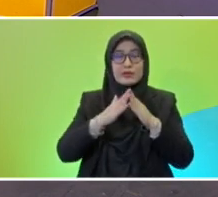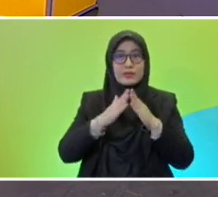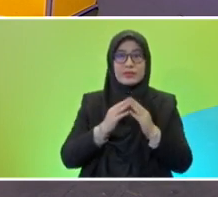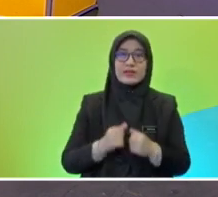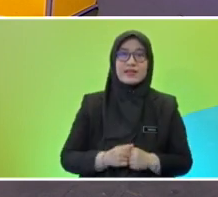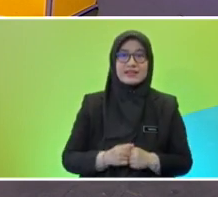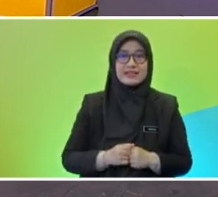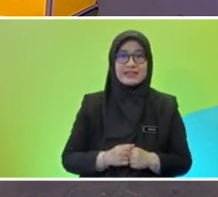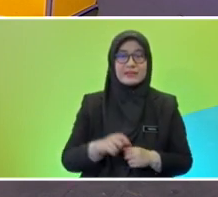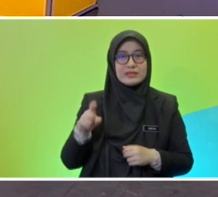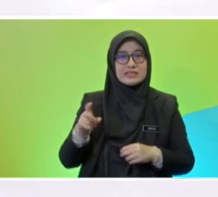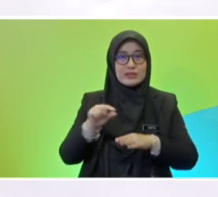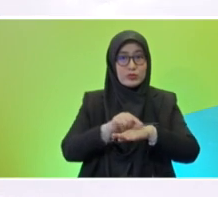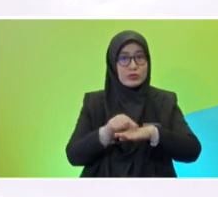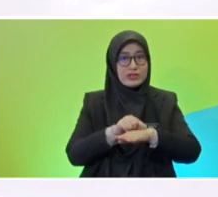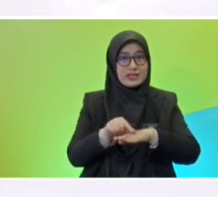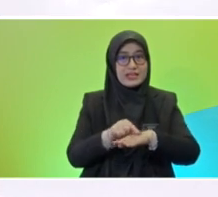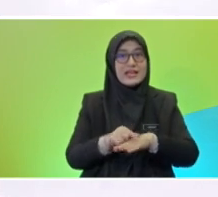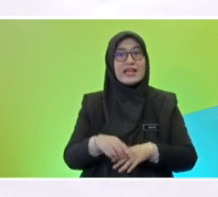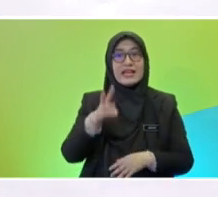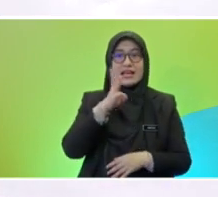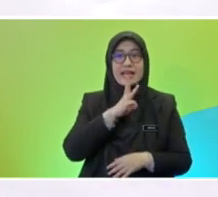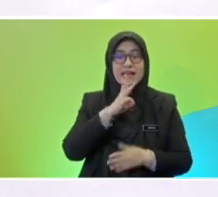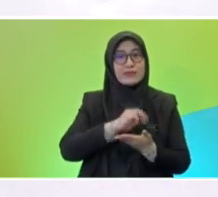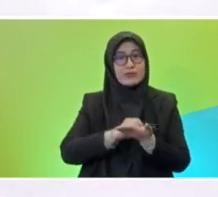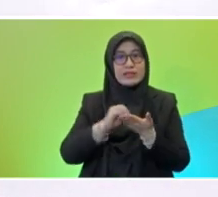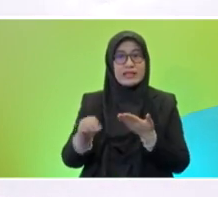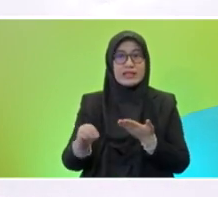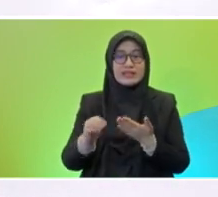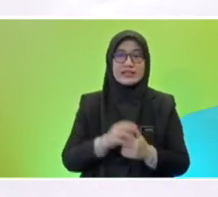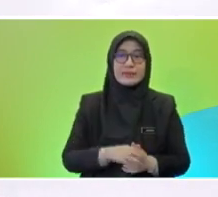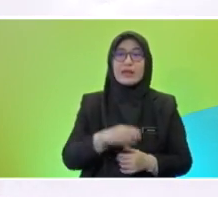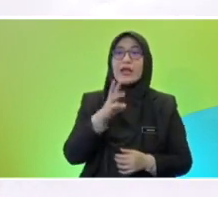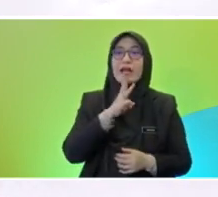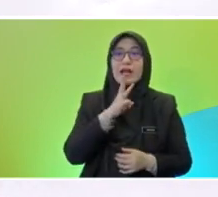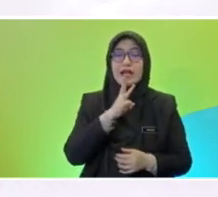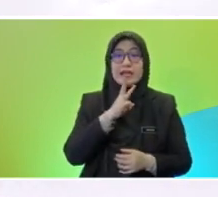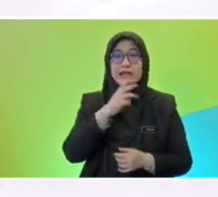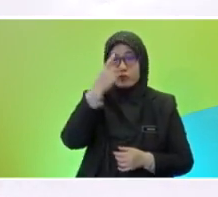eee jadi ayah itu sebenarnya kita gunakan untuk itulah Ayo mutlak